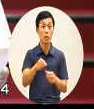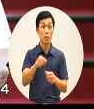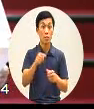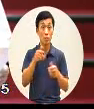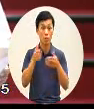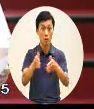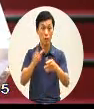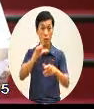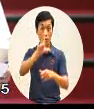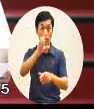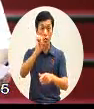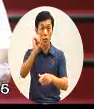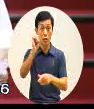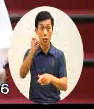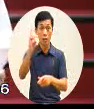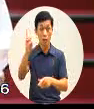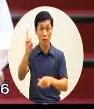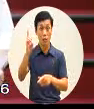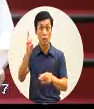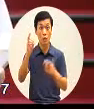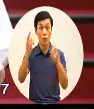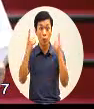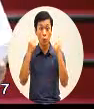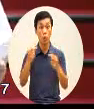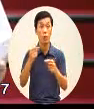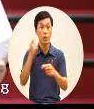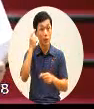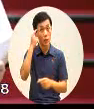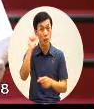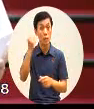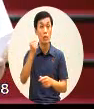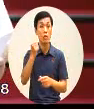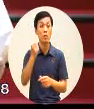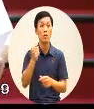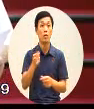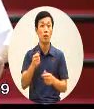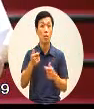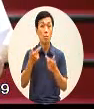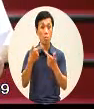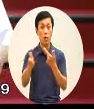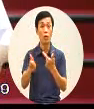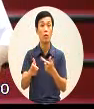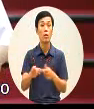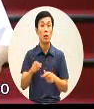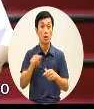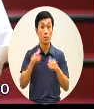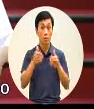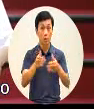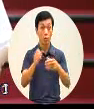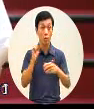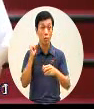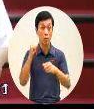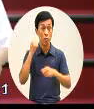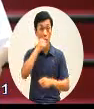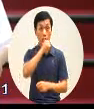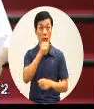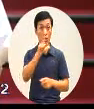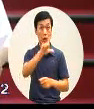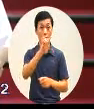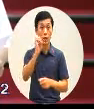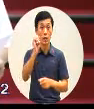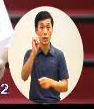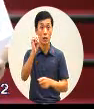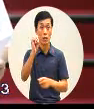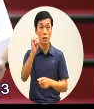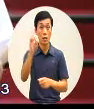LED 它本身的意义了、哦，所以讲你这个我们扶持台湾 LED 的产业，也构